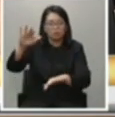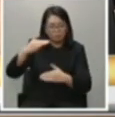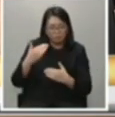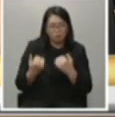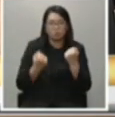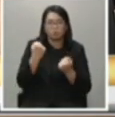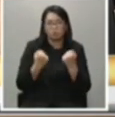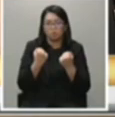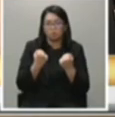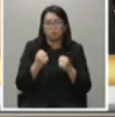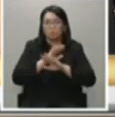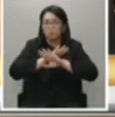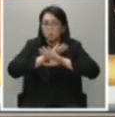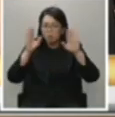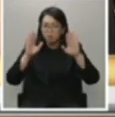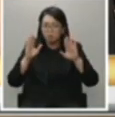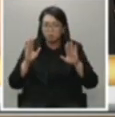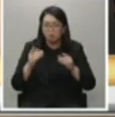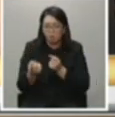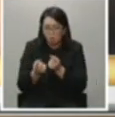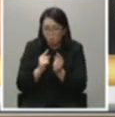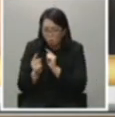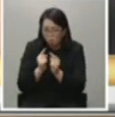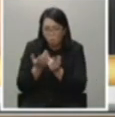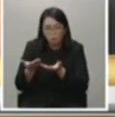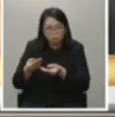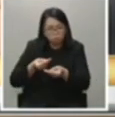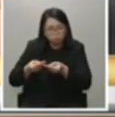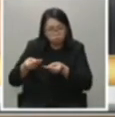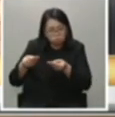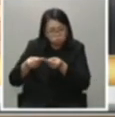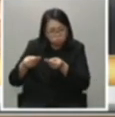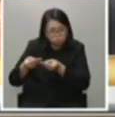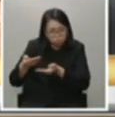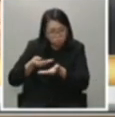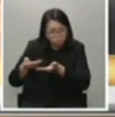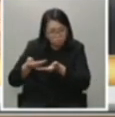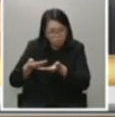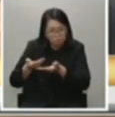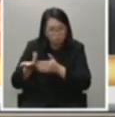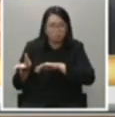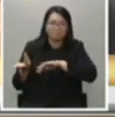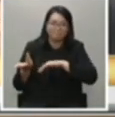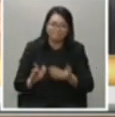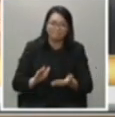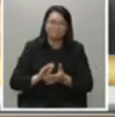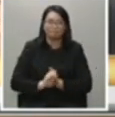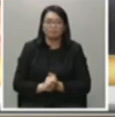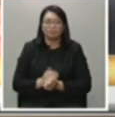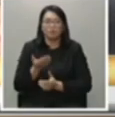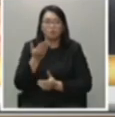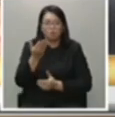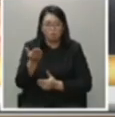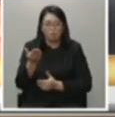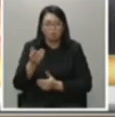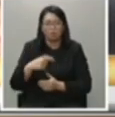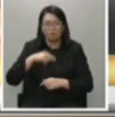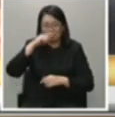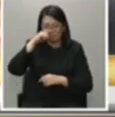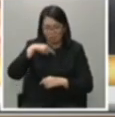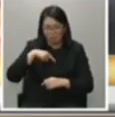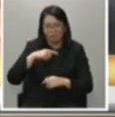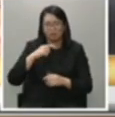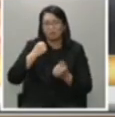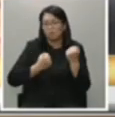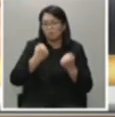ครี116ซึ่งเป็นอุปสรรคในการส่งออกรถยนต์จากไทยไปเวียดนามและในช่วงการเป็นประธานอาเซียนของไทยในปี